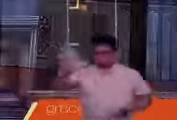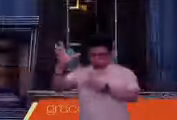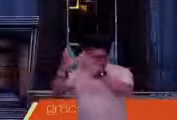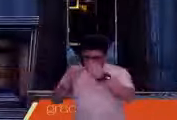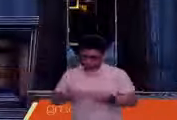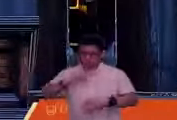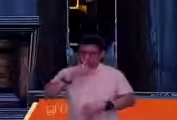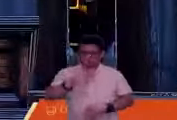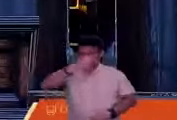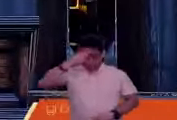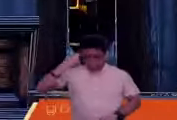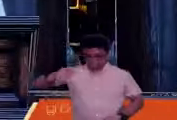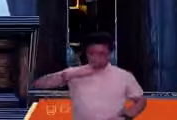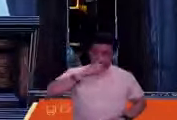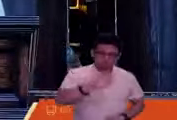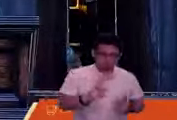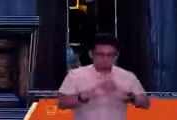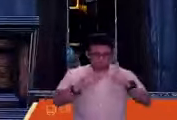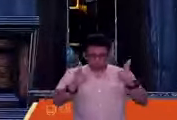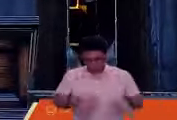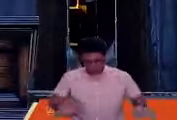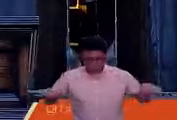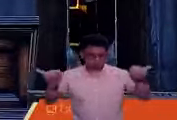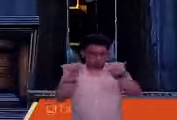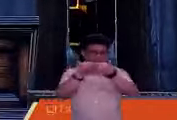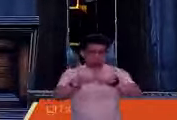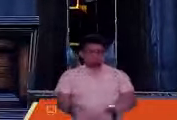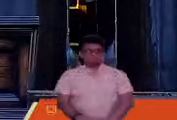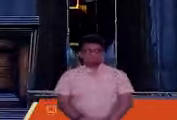kaigsuunan. The truth is very important.